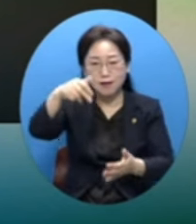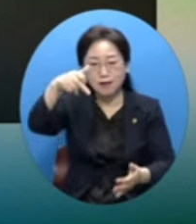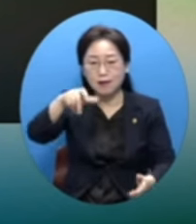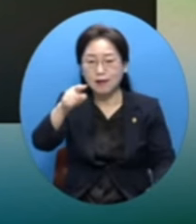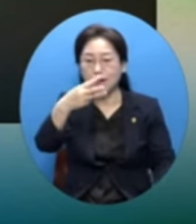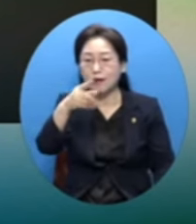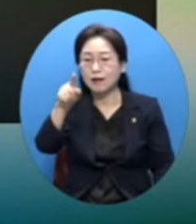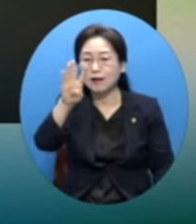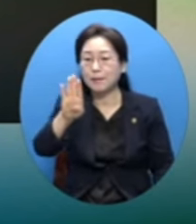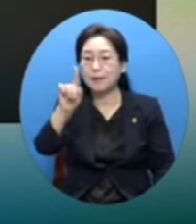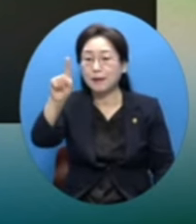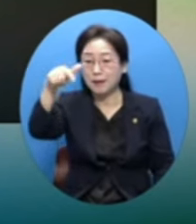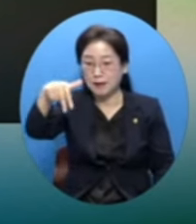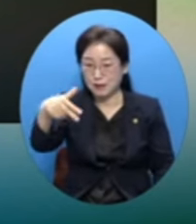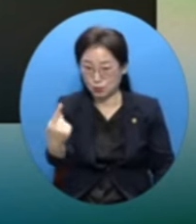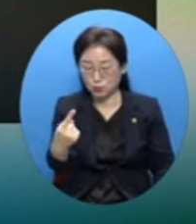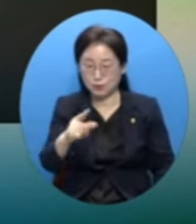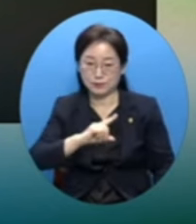카라바조는